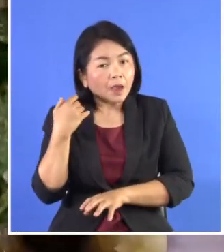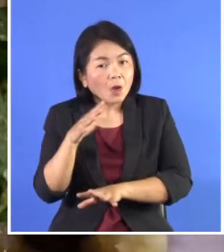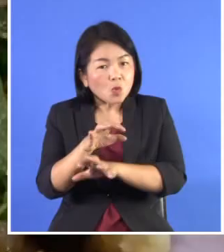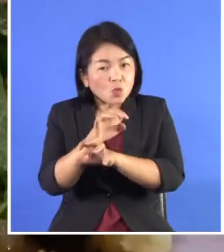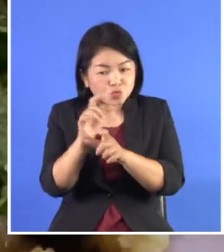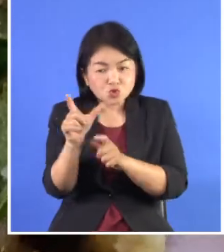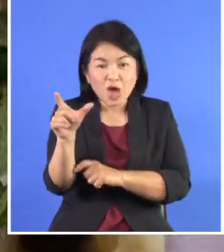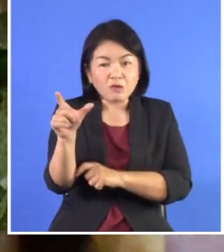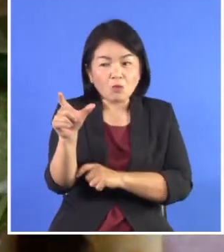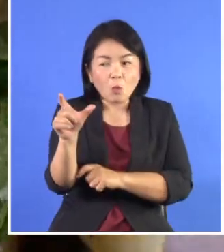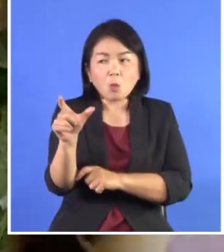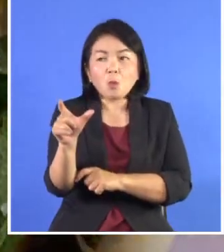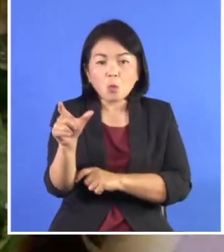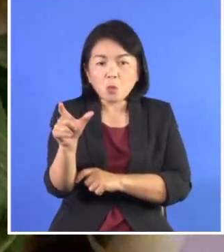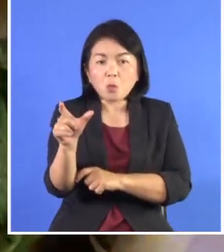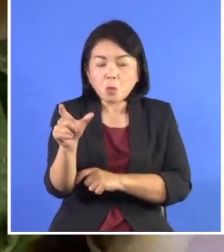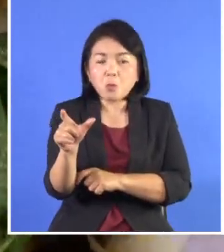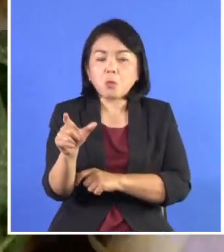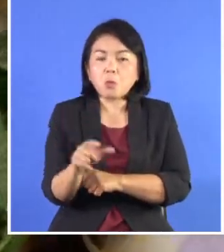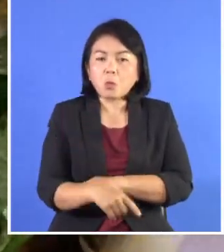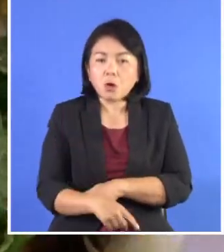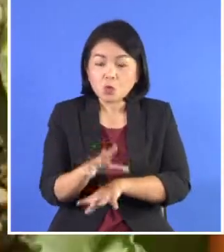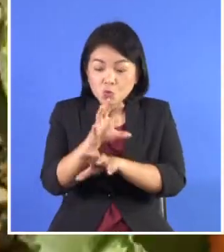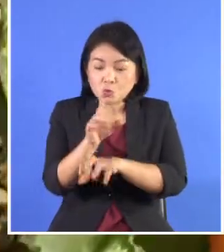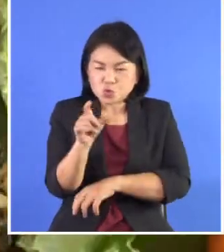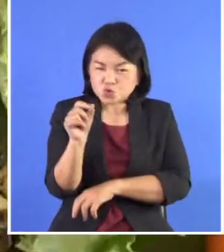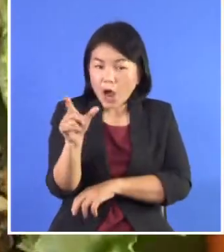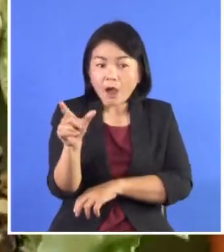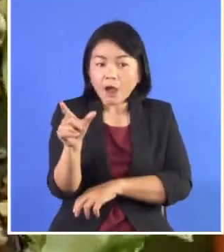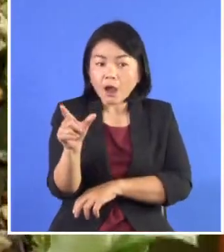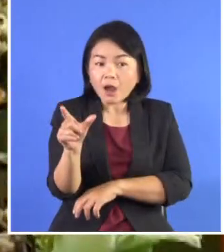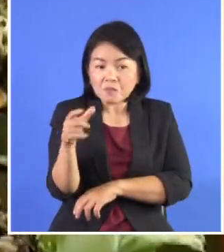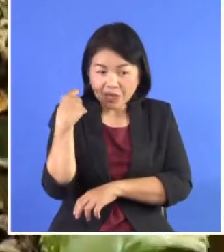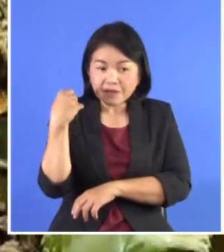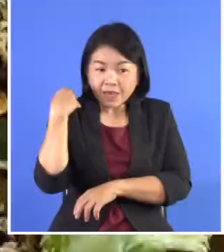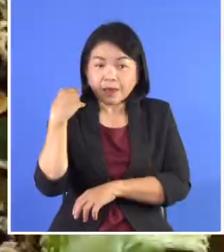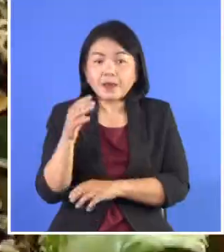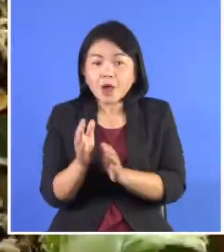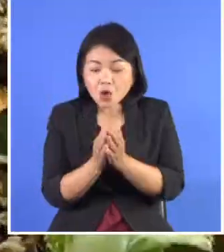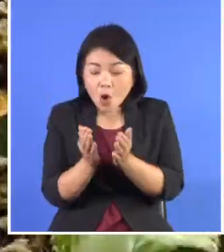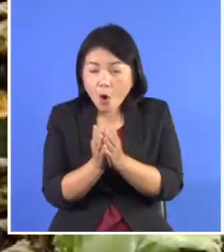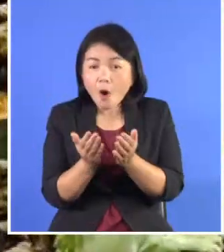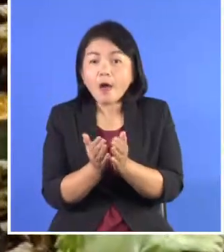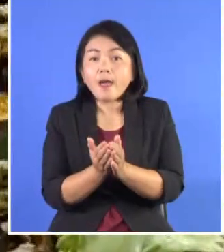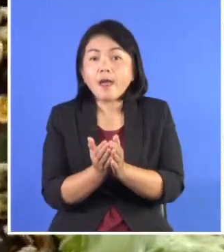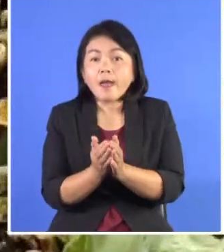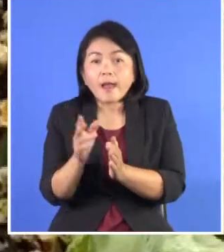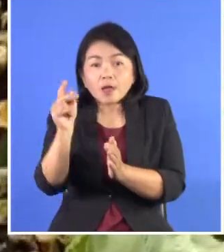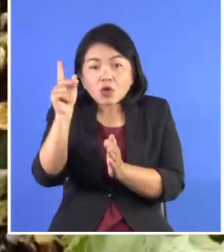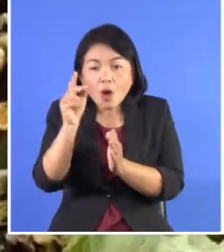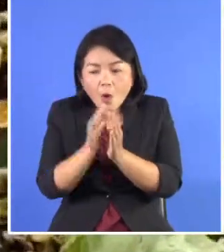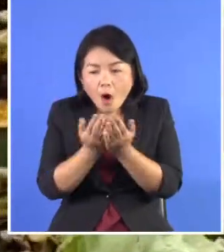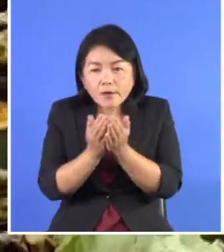อ กุ้ง lobster อ๋อ lobster กุ้ง lobster ตัวใหญ่ๆโอ้เขามีท็อปปิ้งนี่หนีบหอยแมลงภู่แล้วเกิดข้างบนเห็นไหมพี่แป๊ะมี